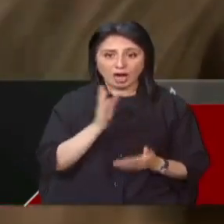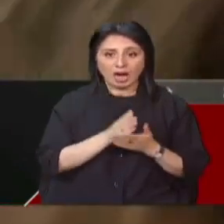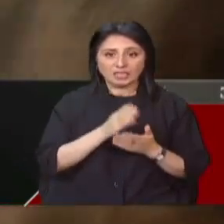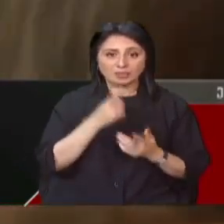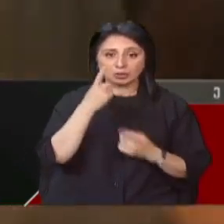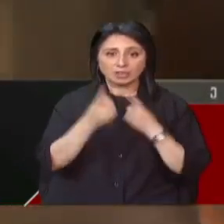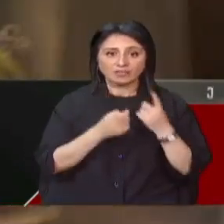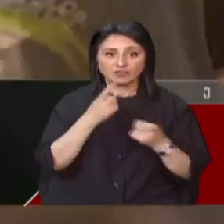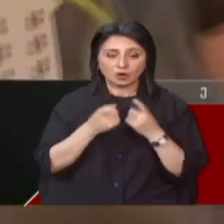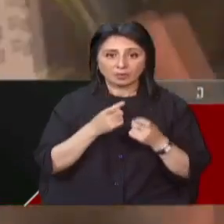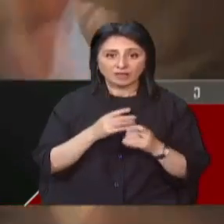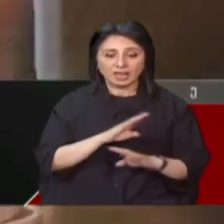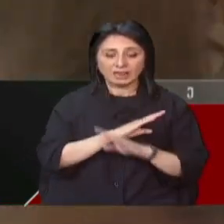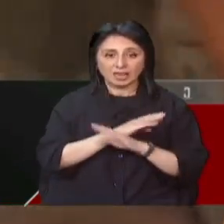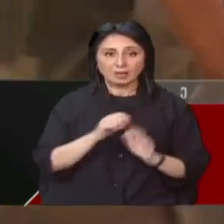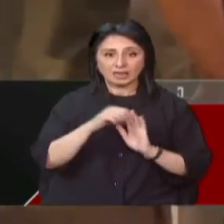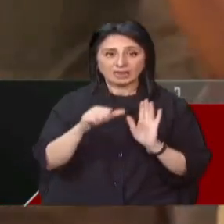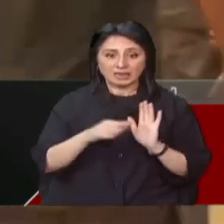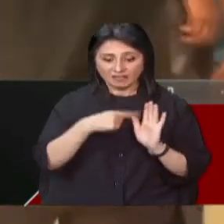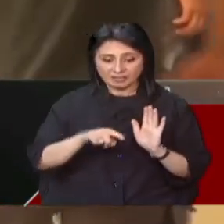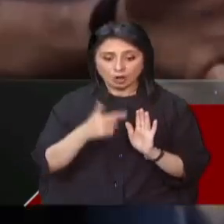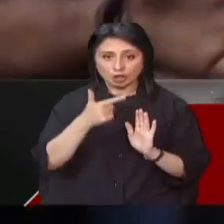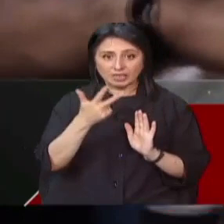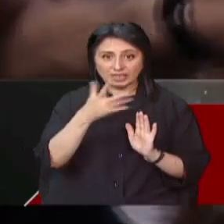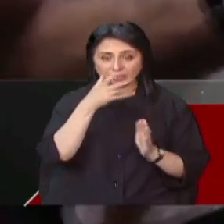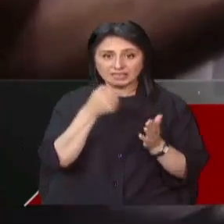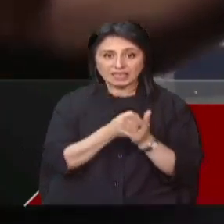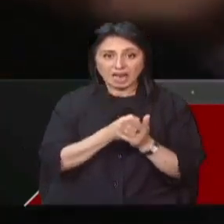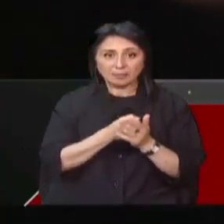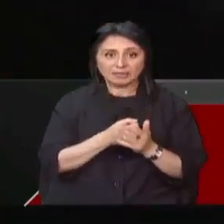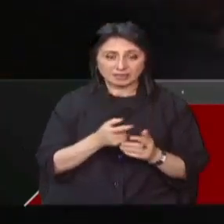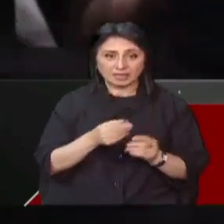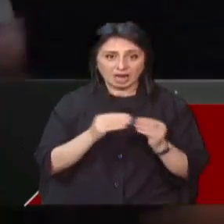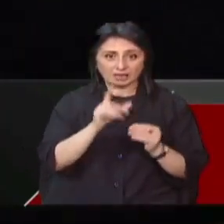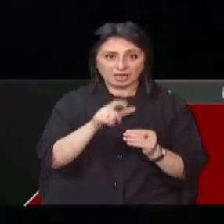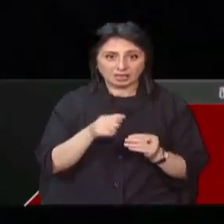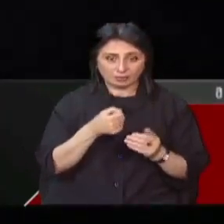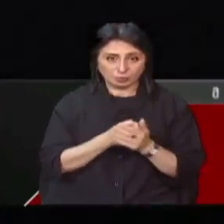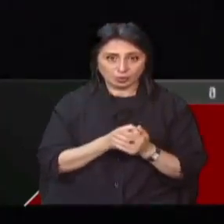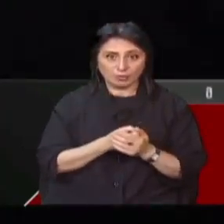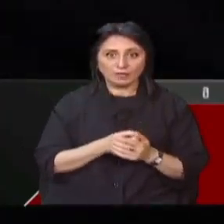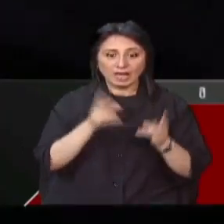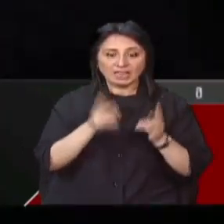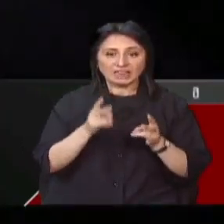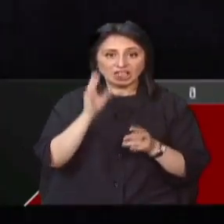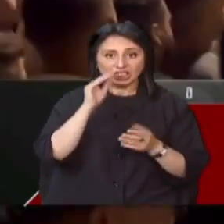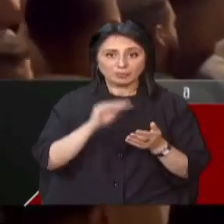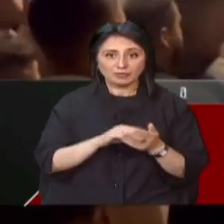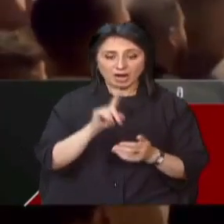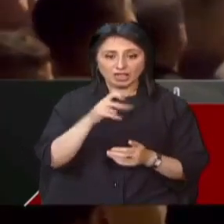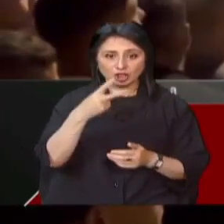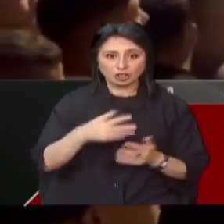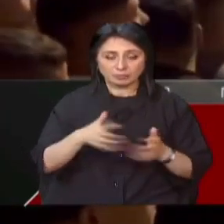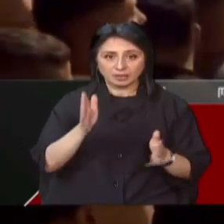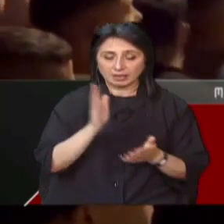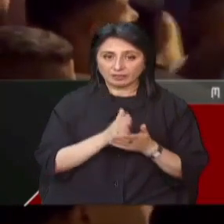arsebuli informatsiit daqupulia 16-dan 23 tslamde asakis sumtsire 10 adamiani. Dashavebulta ritsqi ki 120